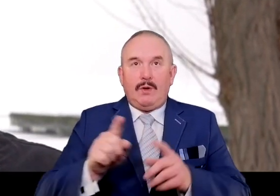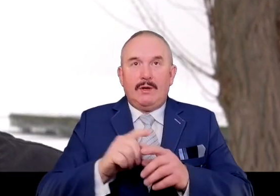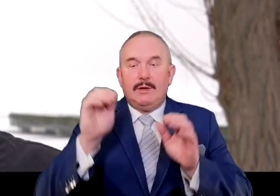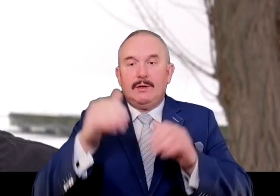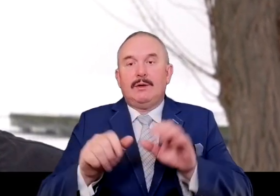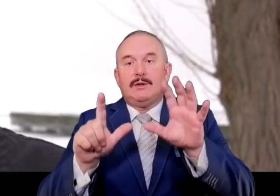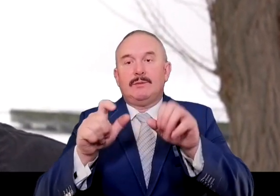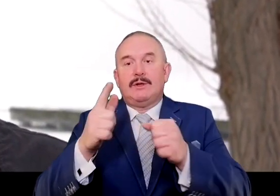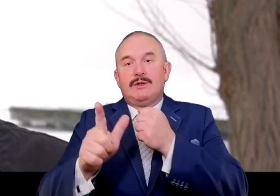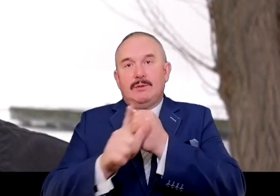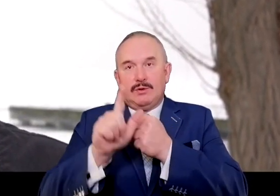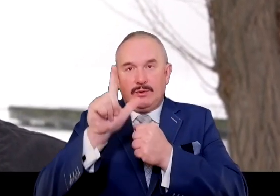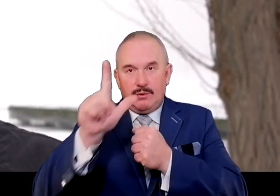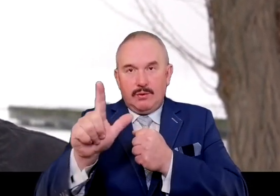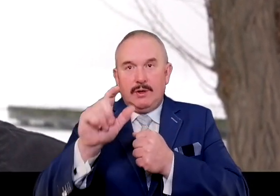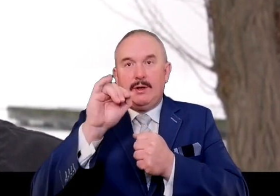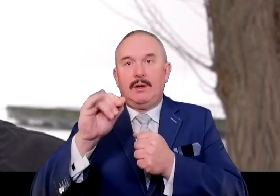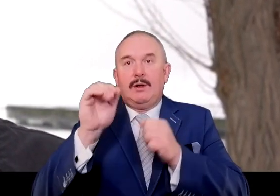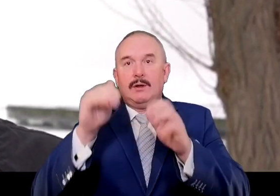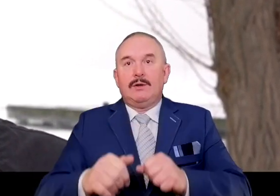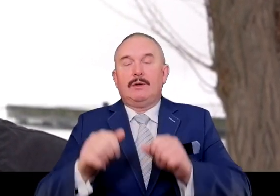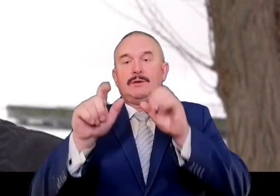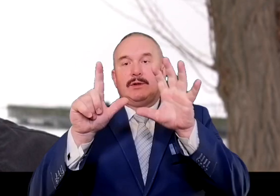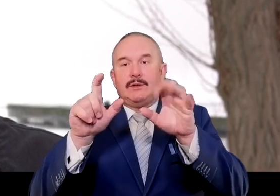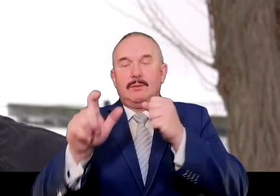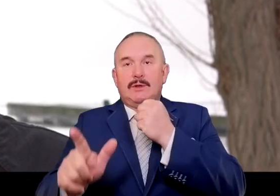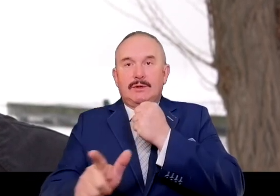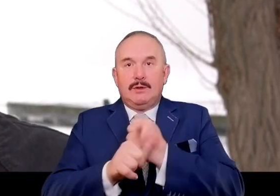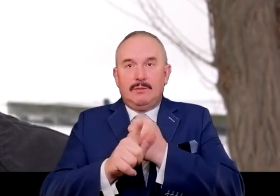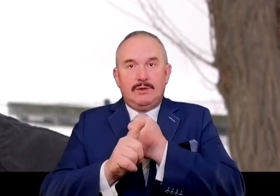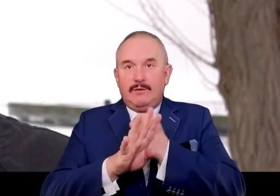roku 1772 bądź